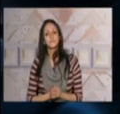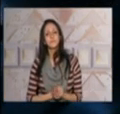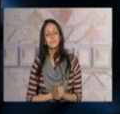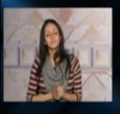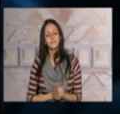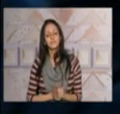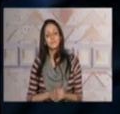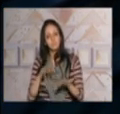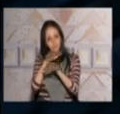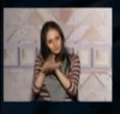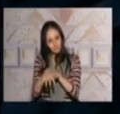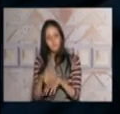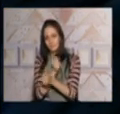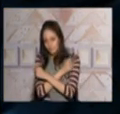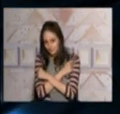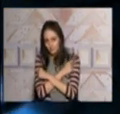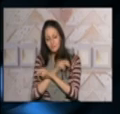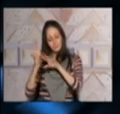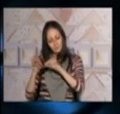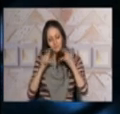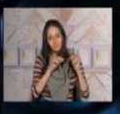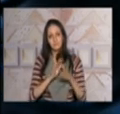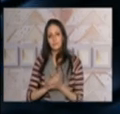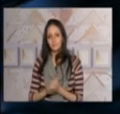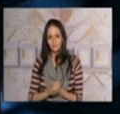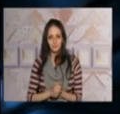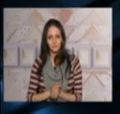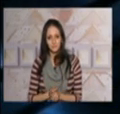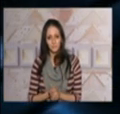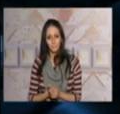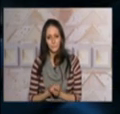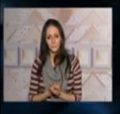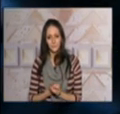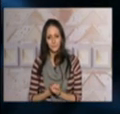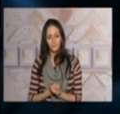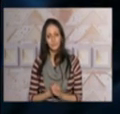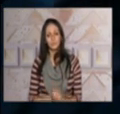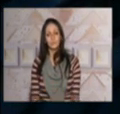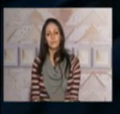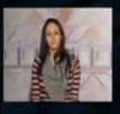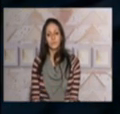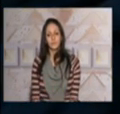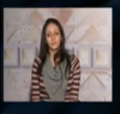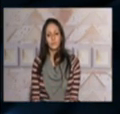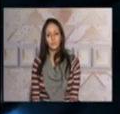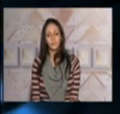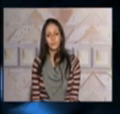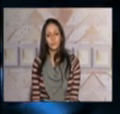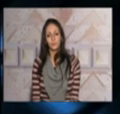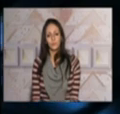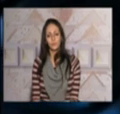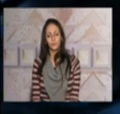وعلى اسوان بنفس الاسلوب. سائح اللي جاي رحله ترفيهيه النهارده عشان يعرف عيالي في شرم الشيخ يعرف ان